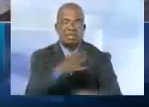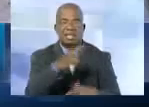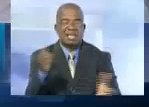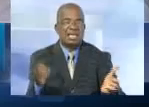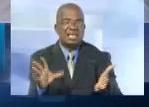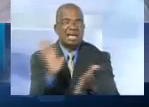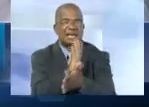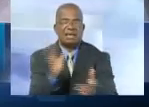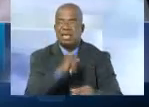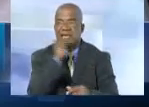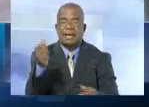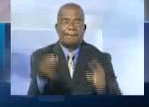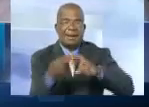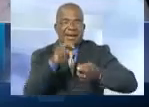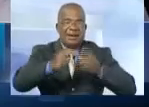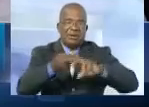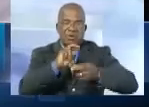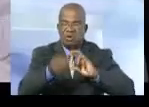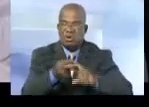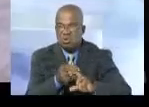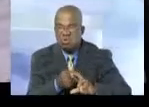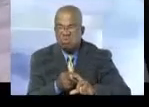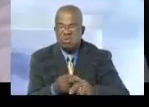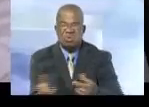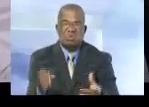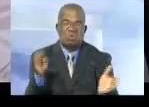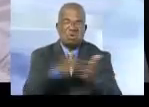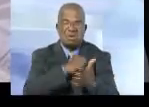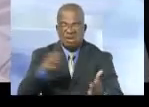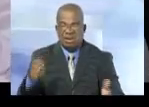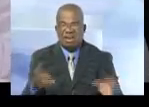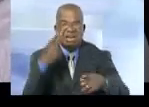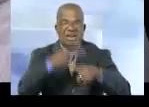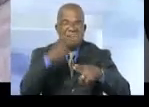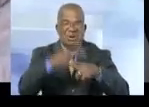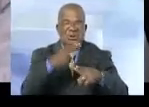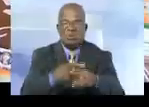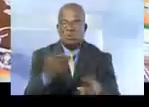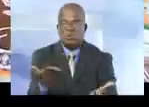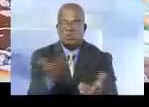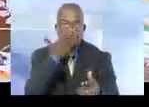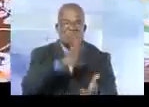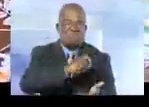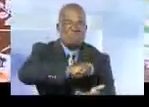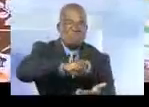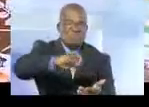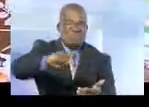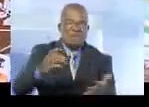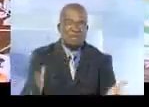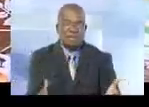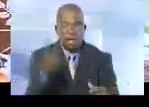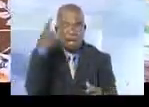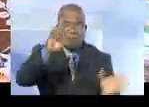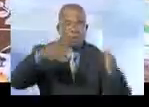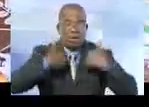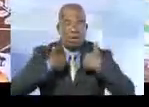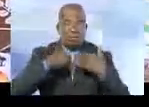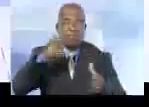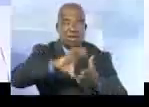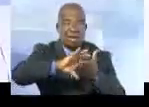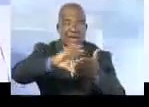matricule. Souvent, les noms sont mal écrits. Les noms des élèves sont mal écrits. Pour avoir sa carte d'identité